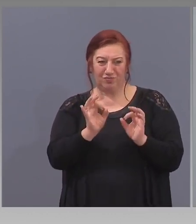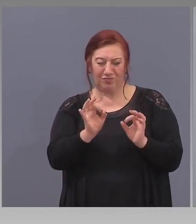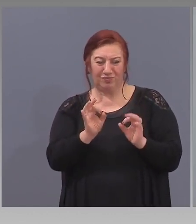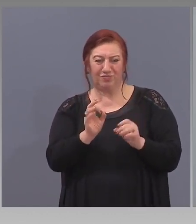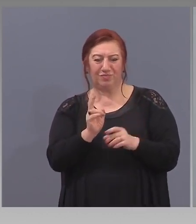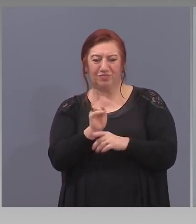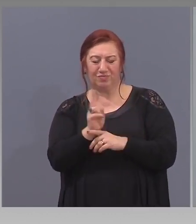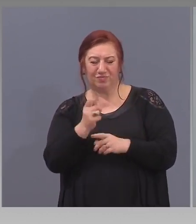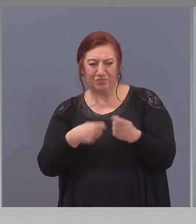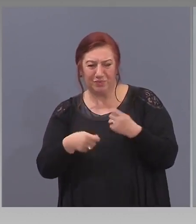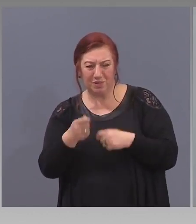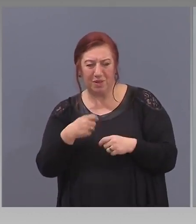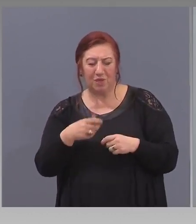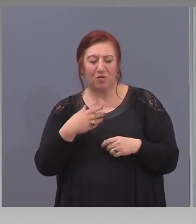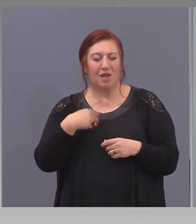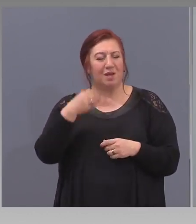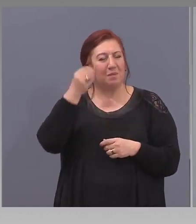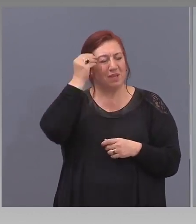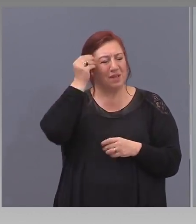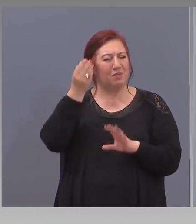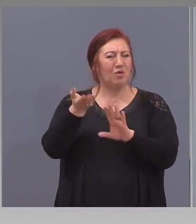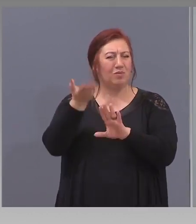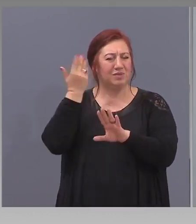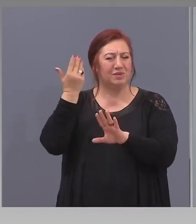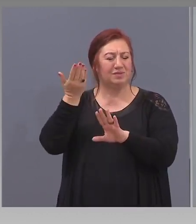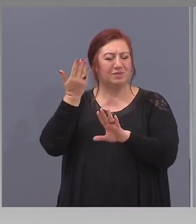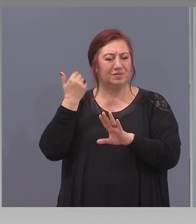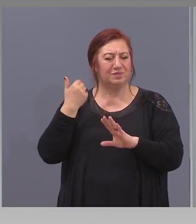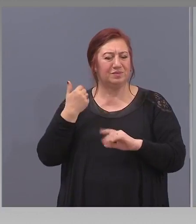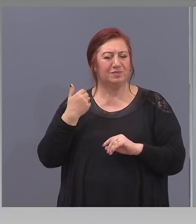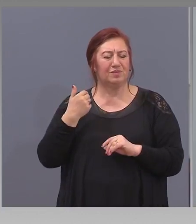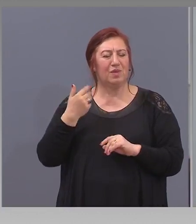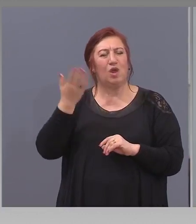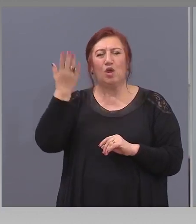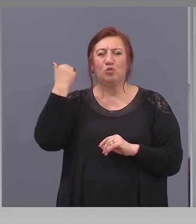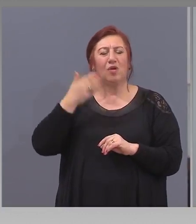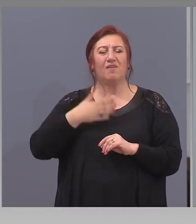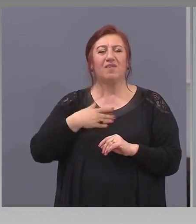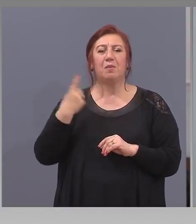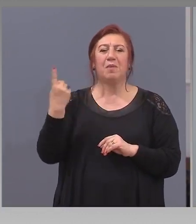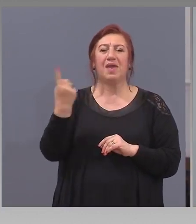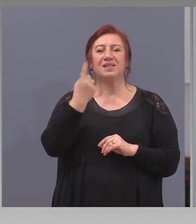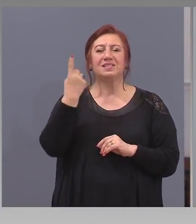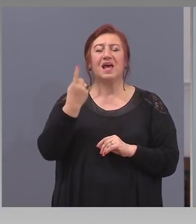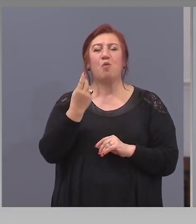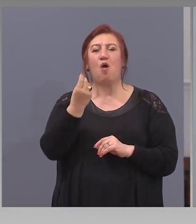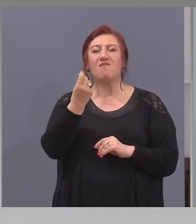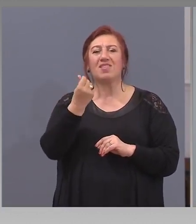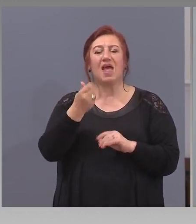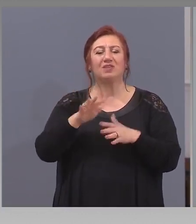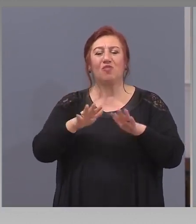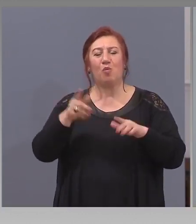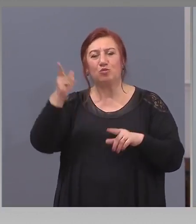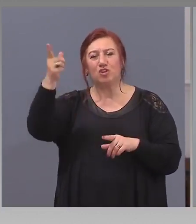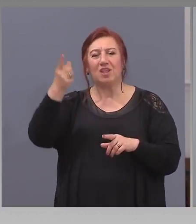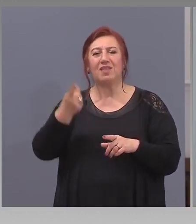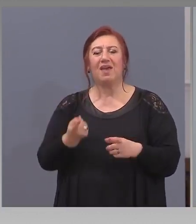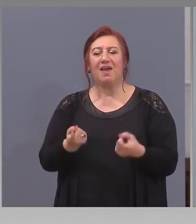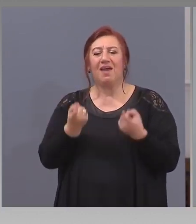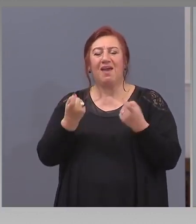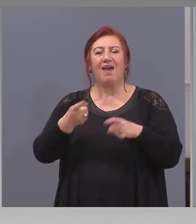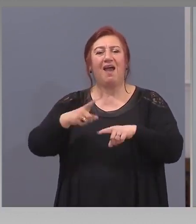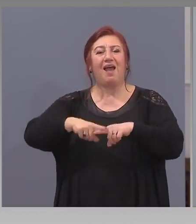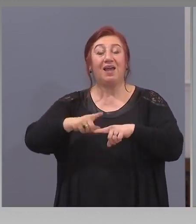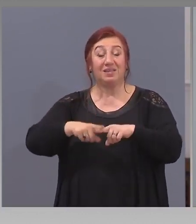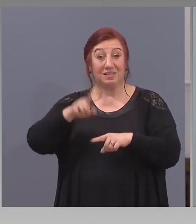ми напомня за... Ма тя беше сравнително само финансова с Гърция. Ми колегите от Гърция тама